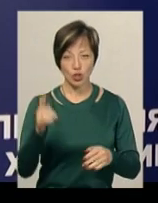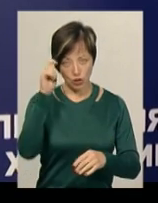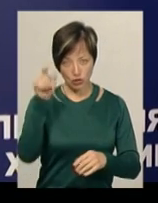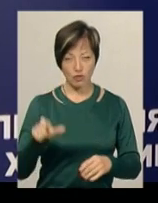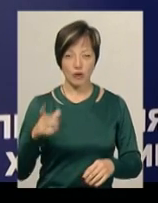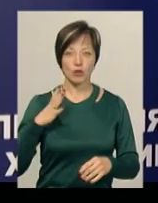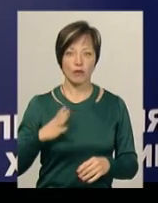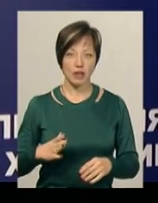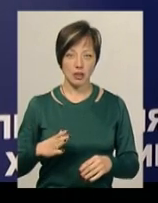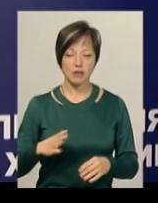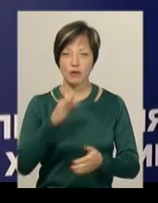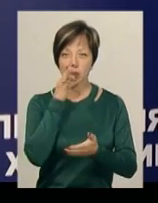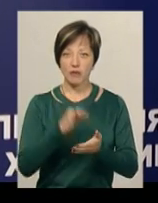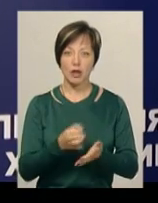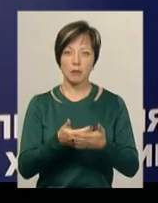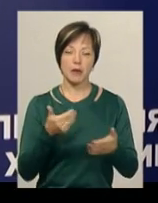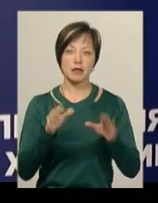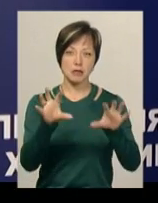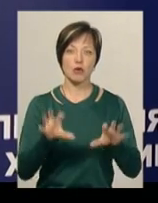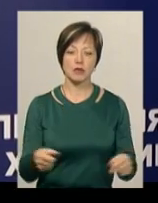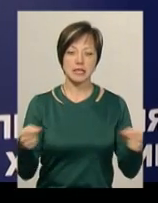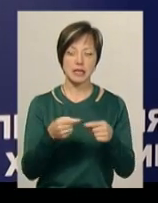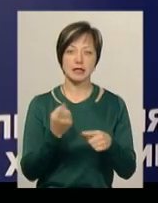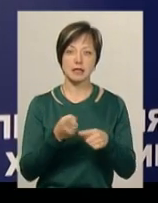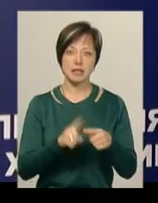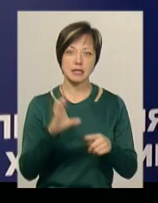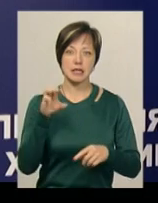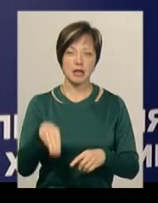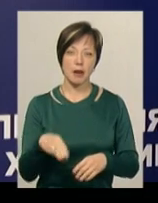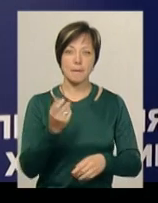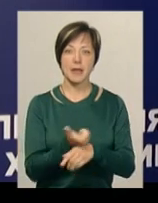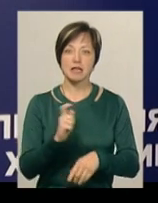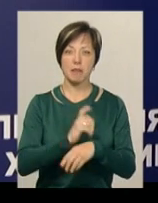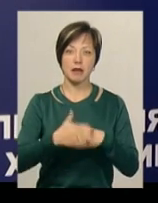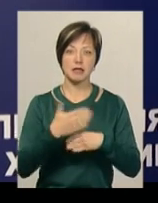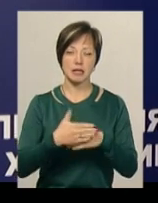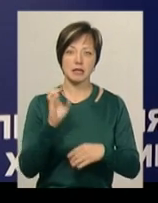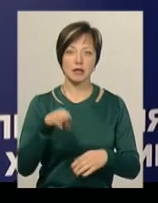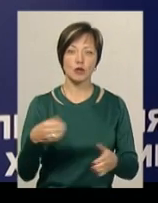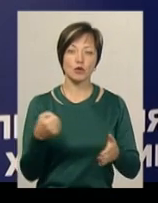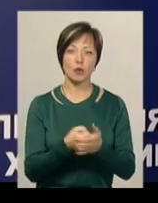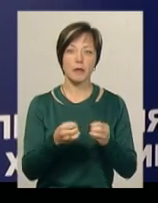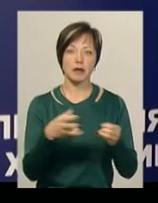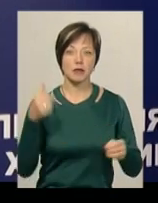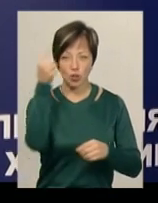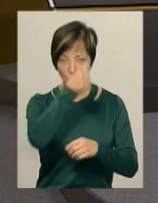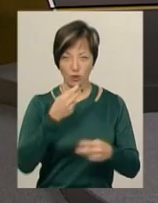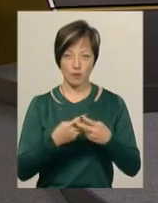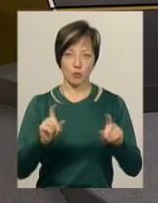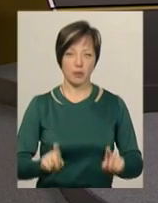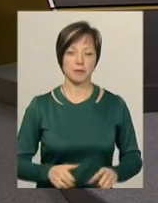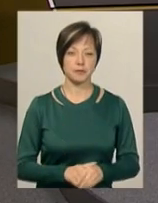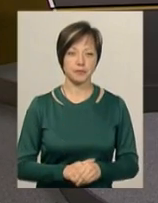чоловіку доведеться відповідати перед законом згідно цієї статті. Максимальна санкція статті – до 15 років позбавлення волі.